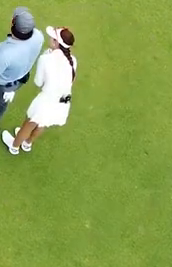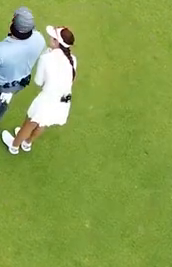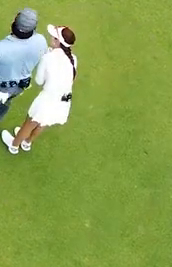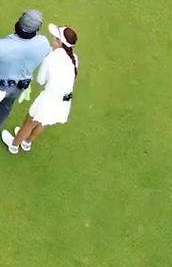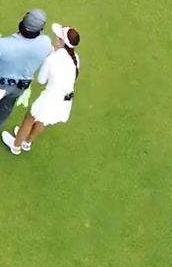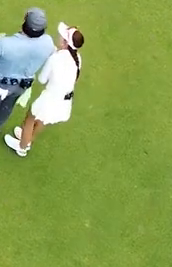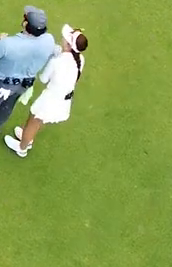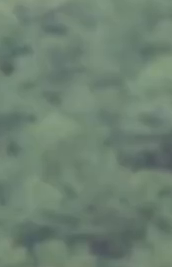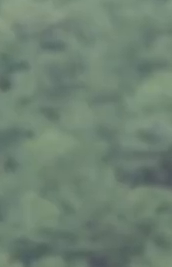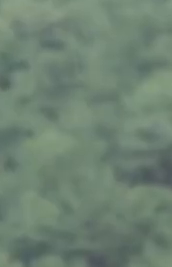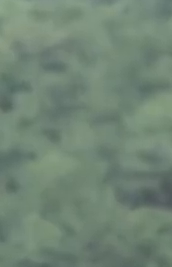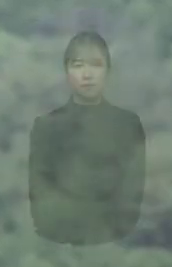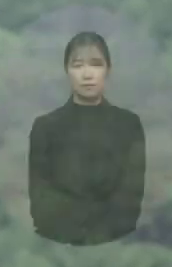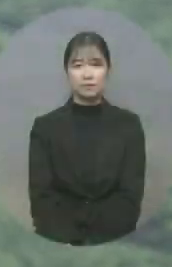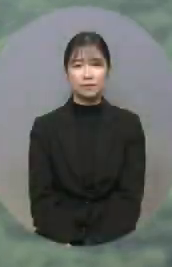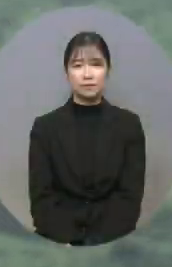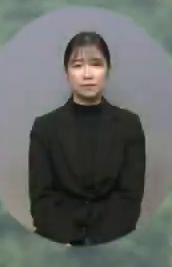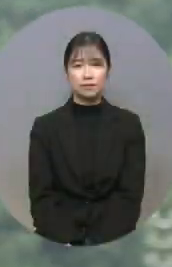성공했다, 양.